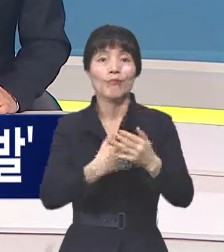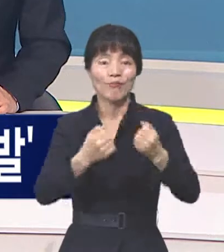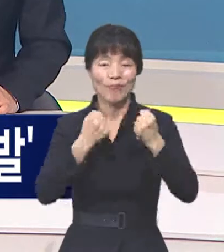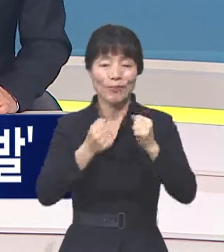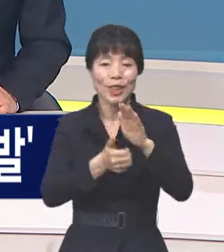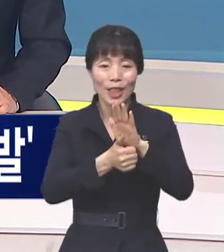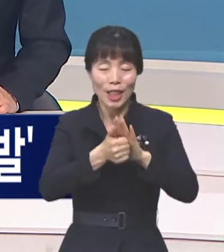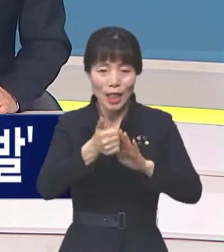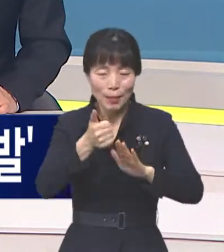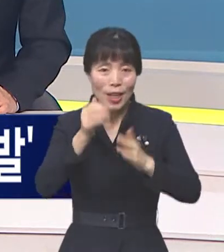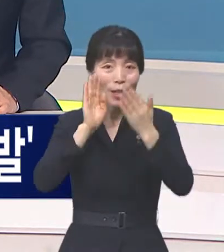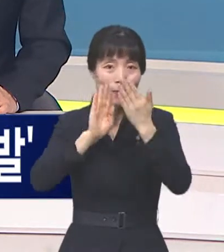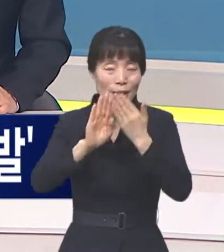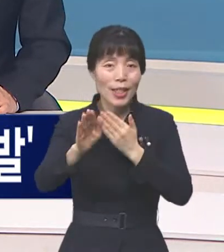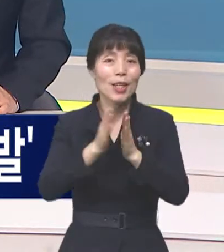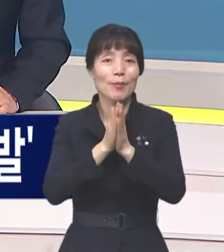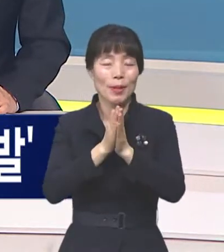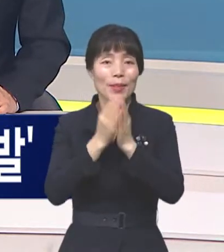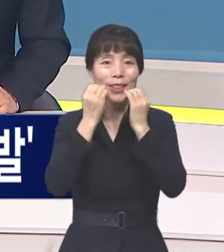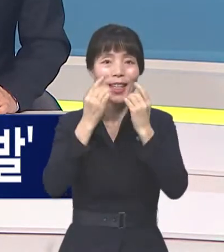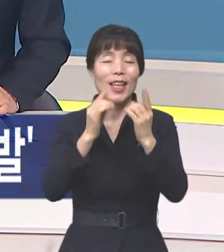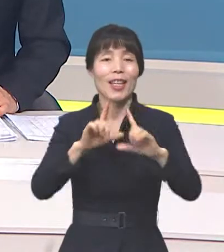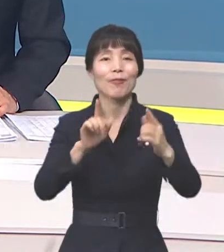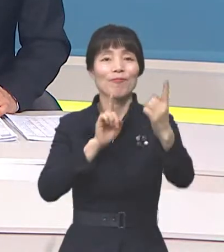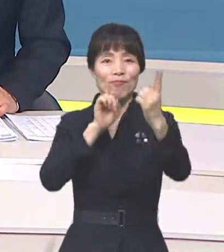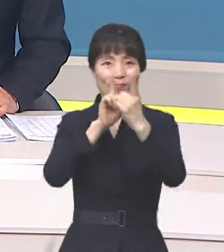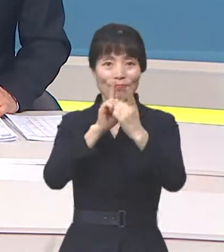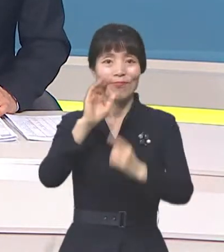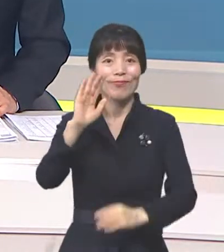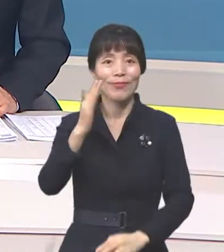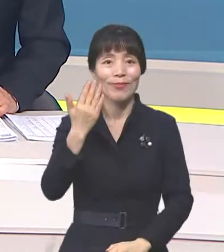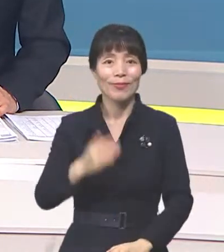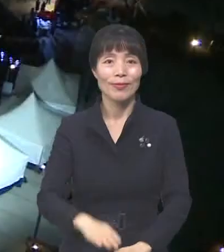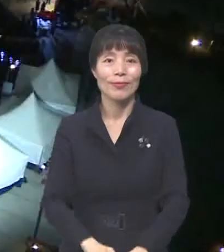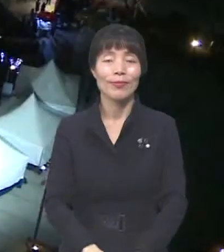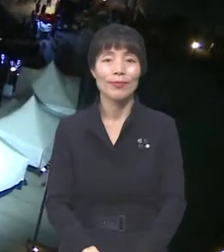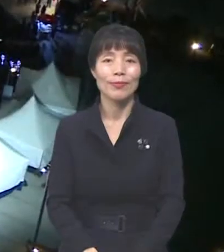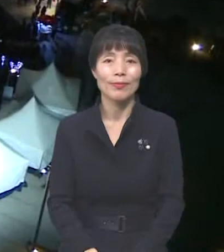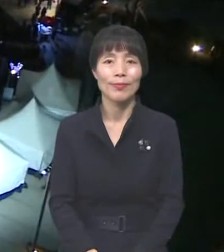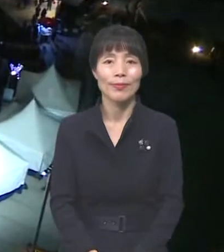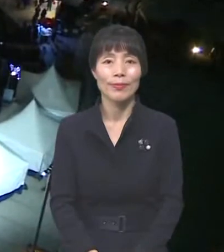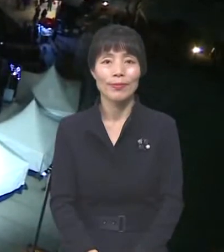희망찬 미래를 기원하며 새해를 맞이했습니다. 이형국 기자입니다.